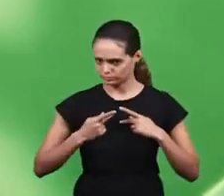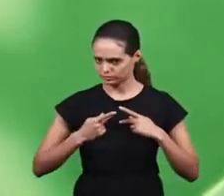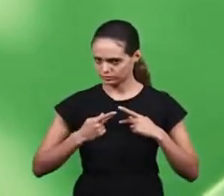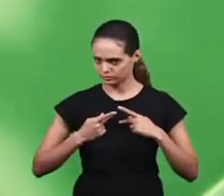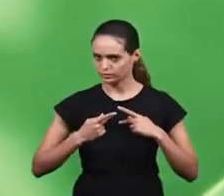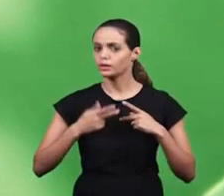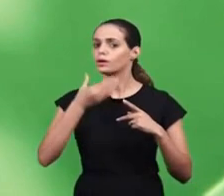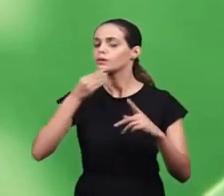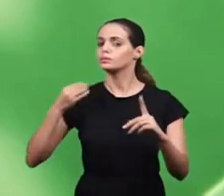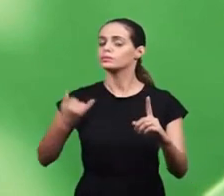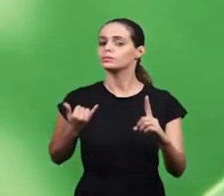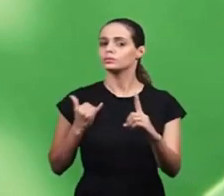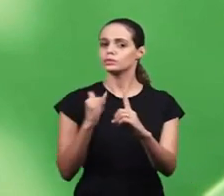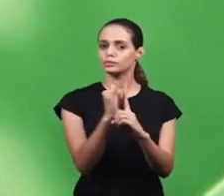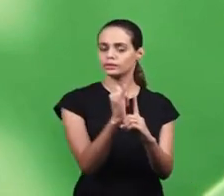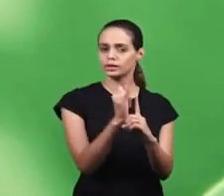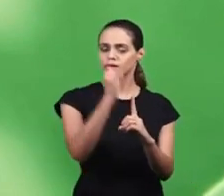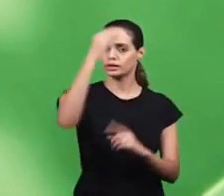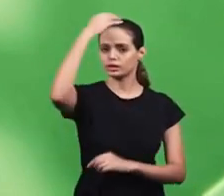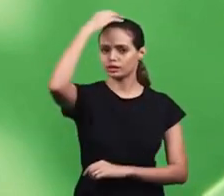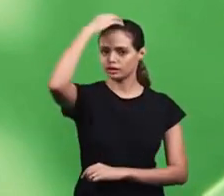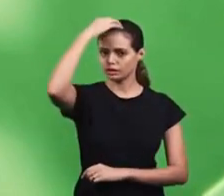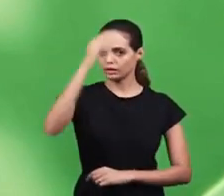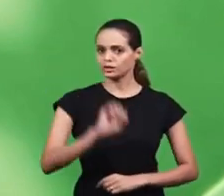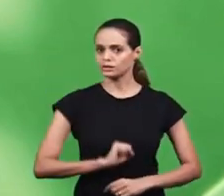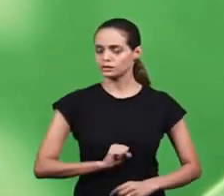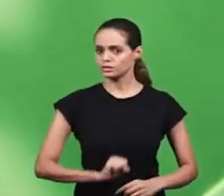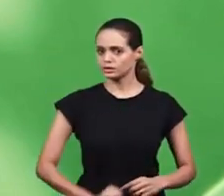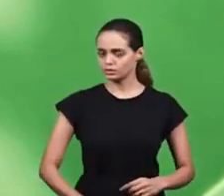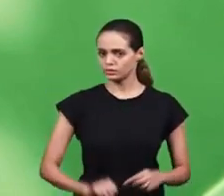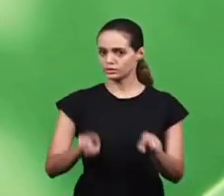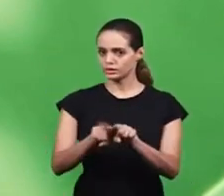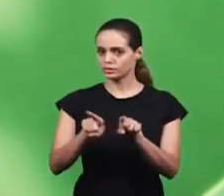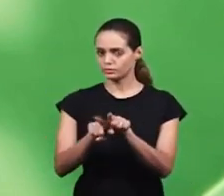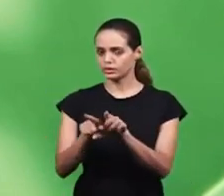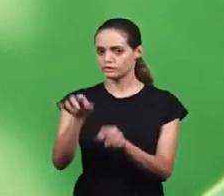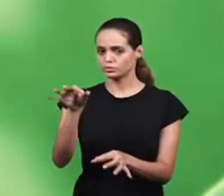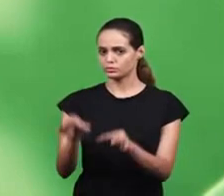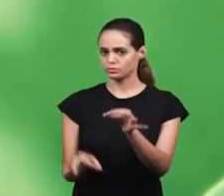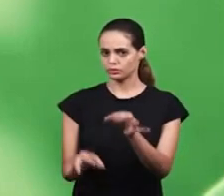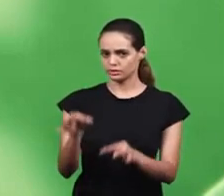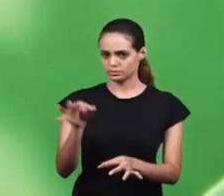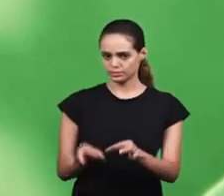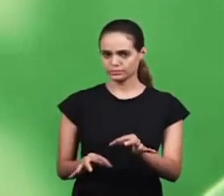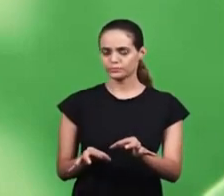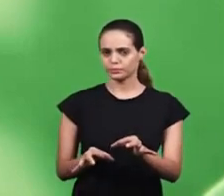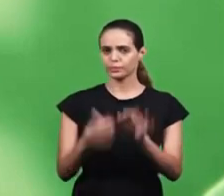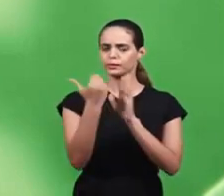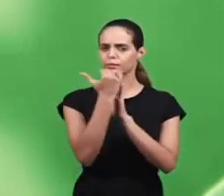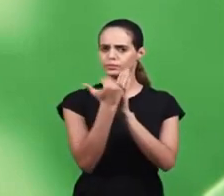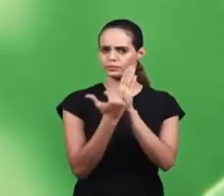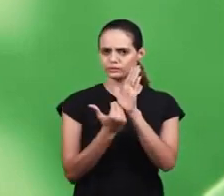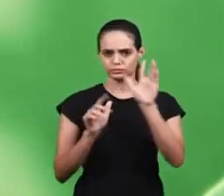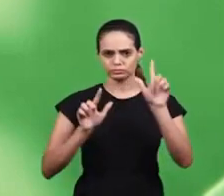Mensch, Prophet, König, Hohepriester und Richter. In der Sendung